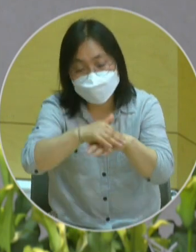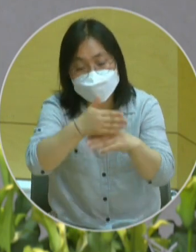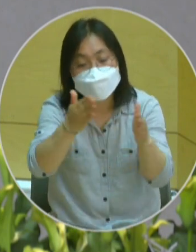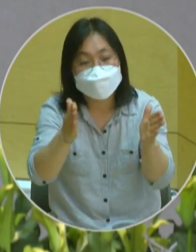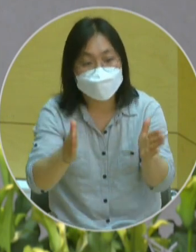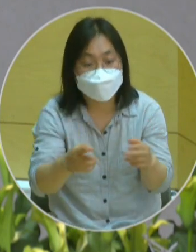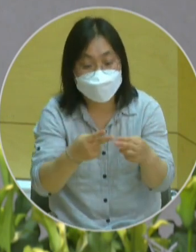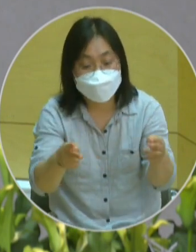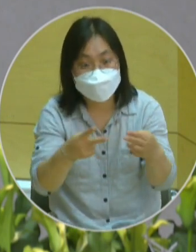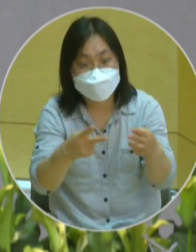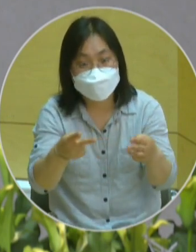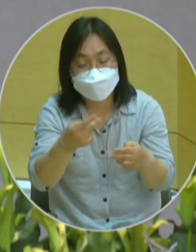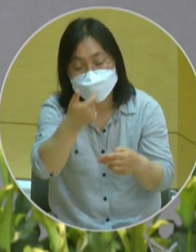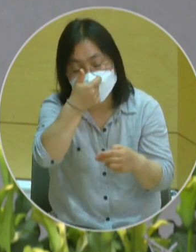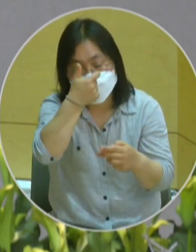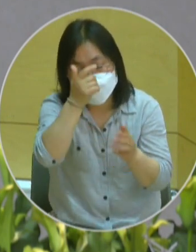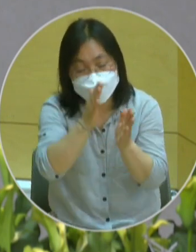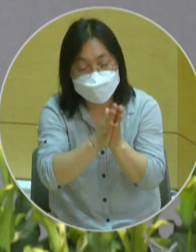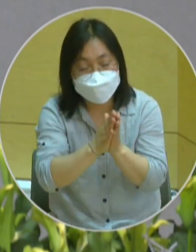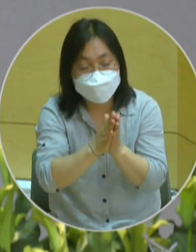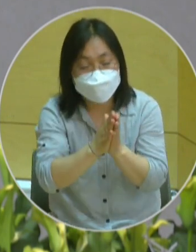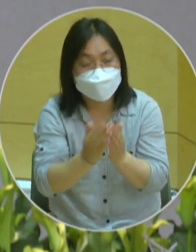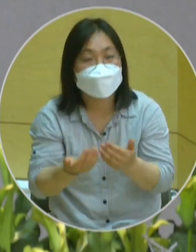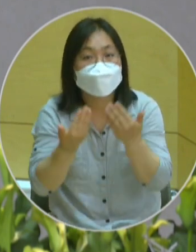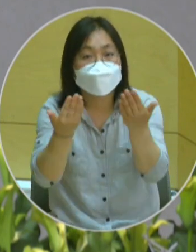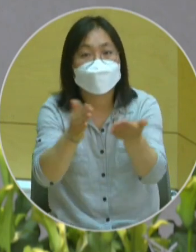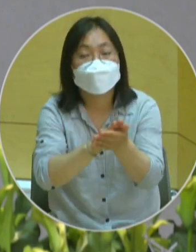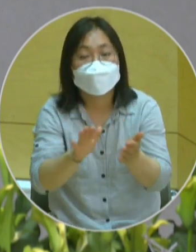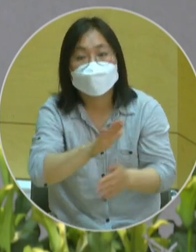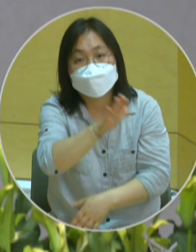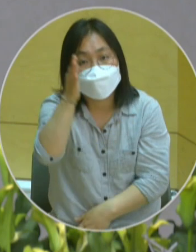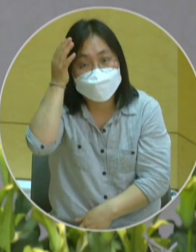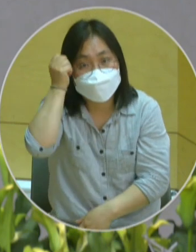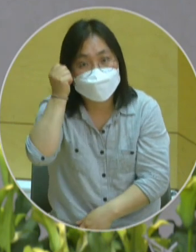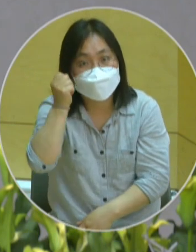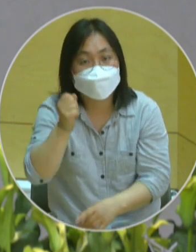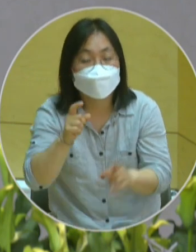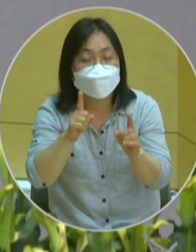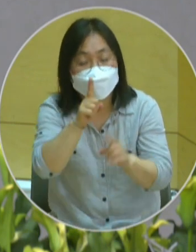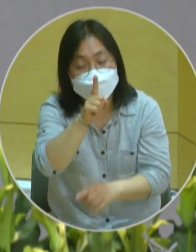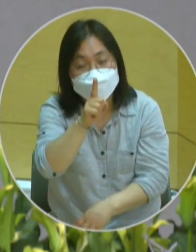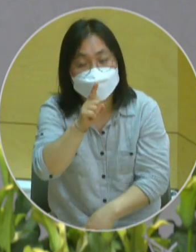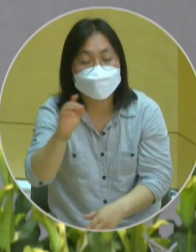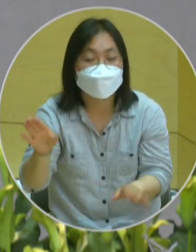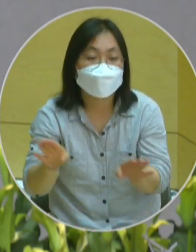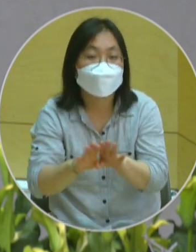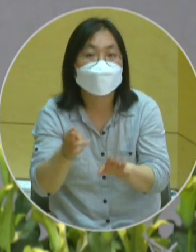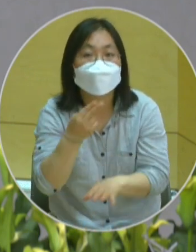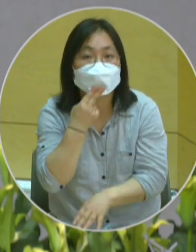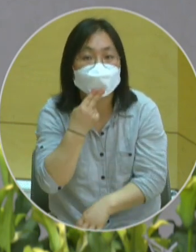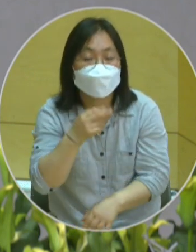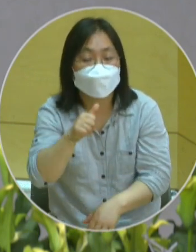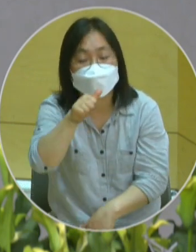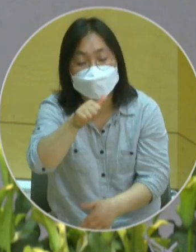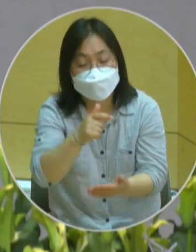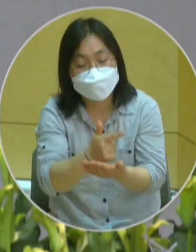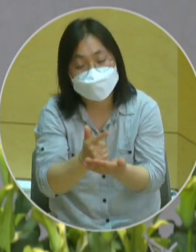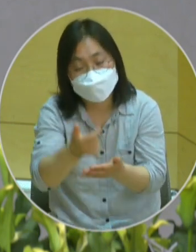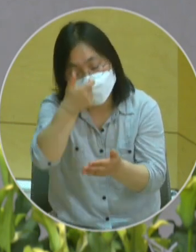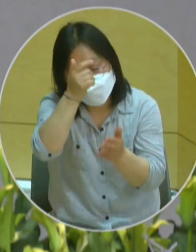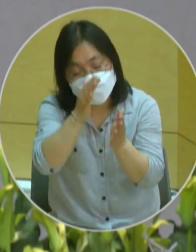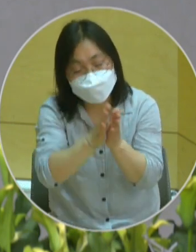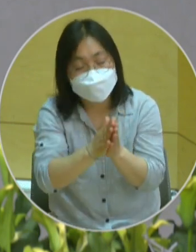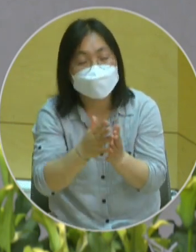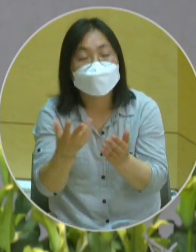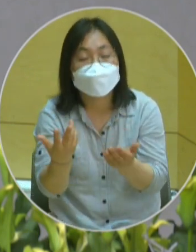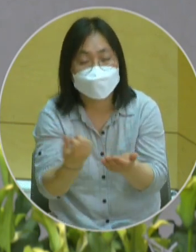함께 예배를 드리게 됩니다. 여러분께서 기억하셔서 한 번도 빠짐없이 함께 한 다섯 가지 기도 제목 가지고 우리 함께